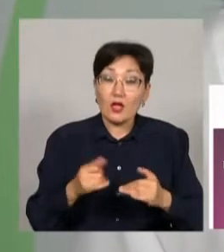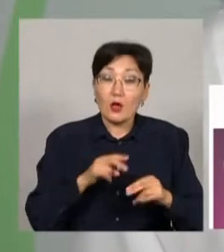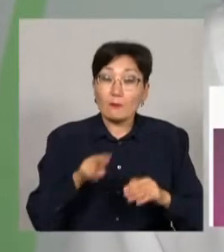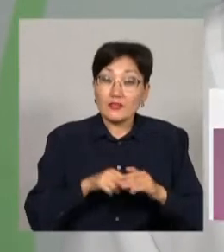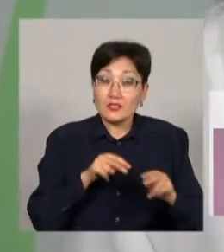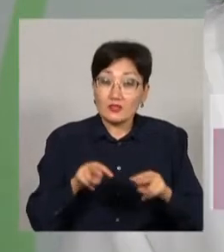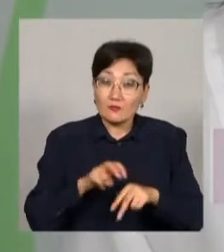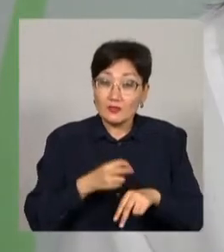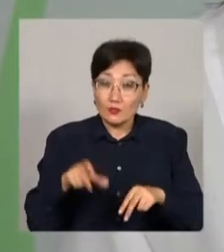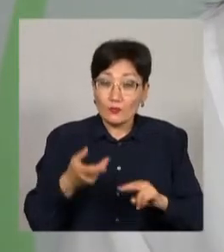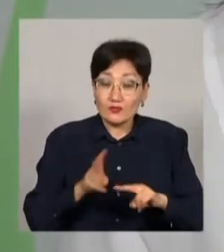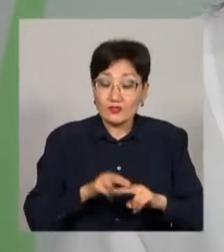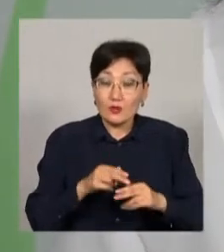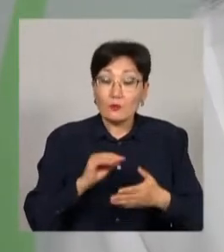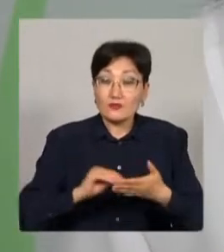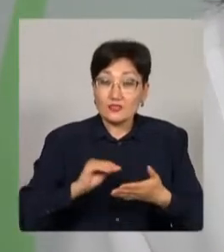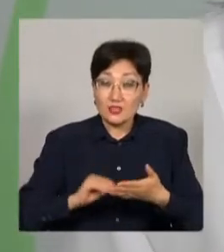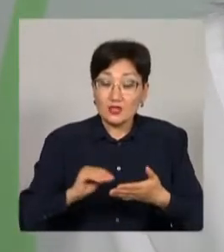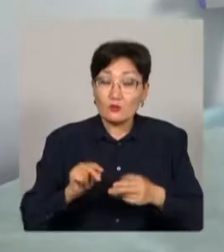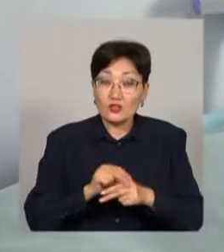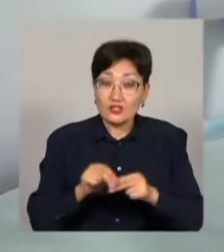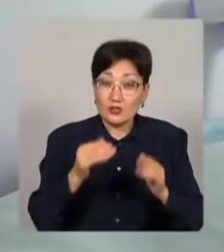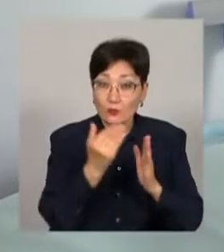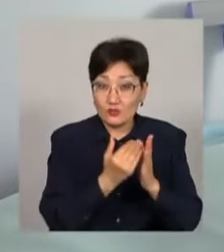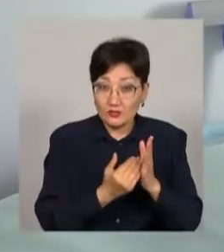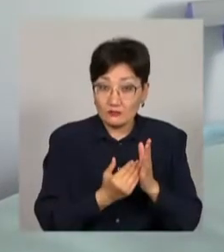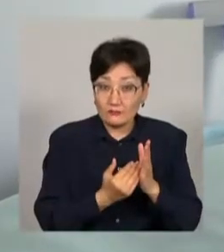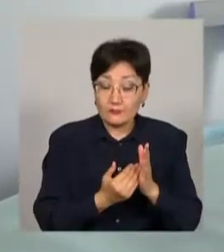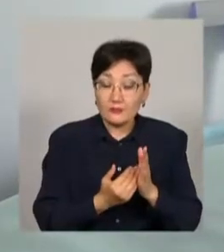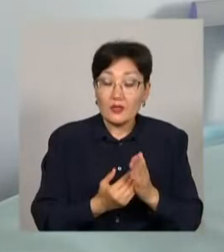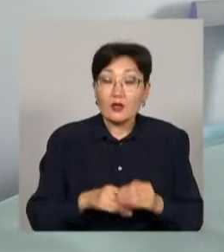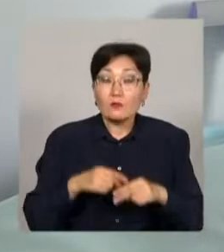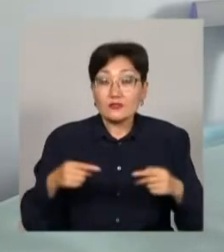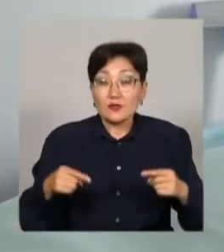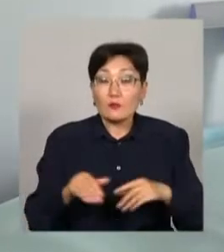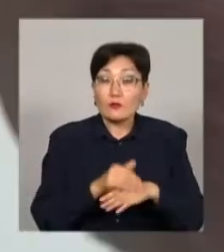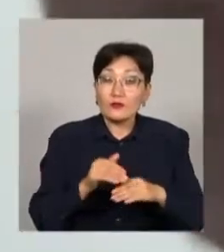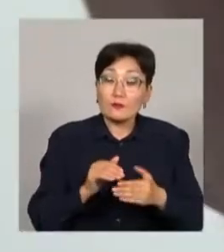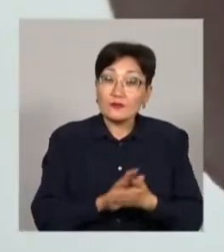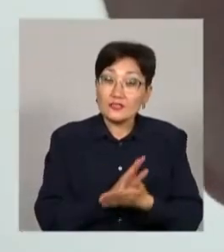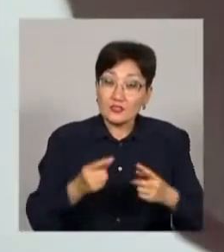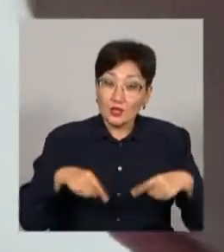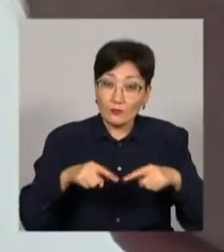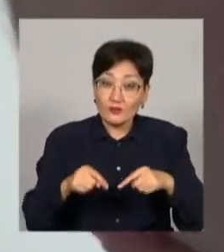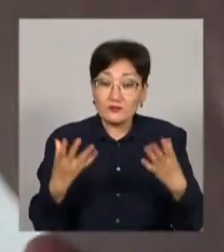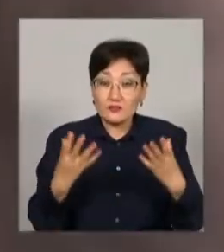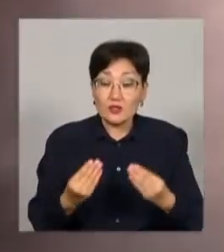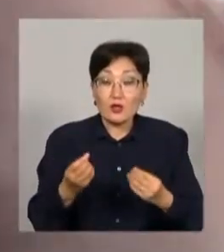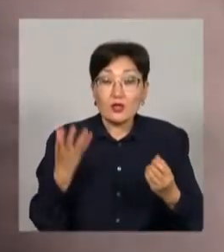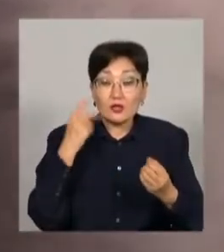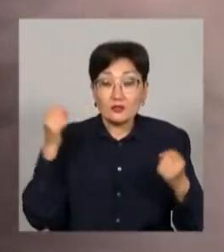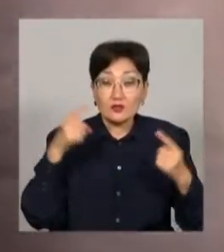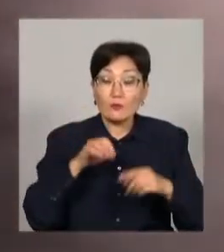наблюдением нейрохирургов, которые прописали курс лечения. Родители обращались в различные благотворительные фонды с того дня, когда узнали